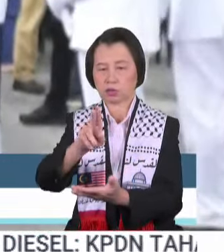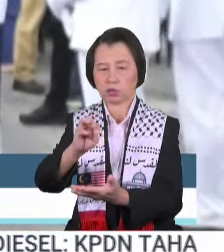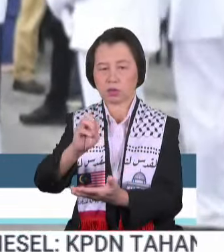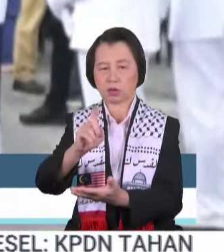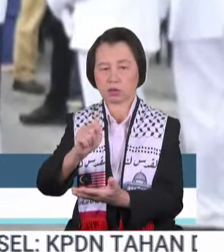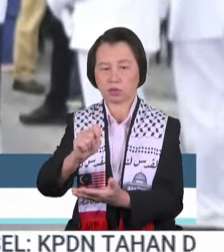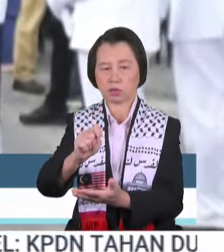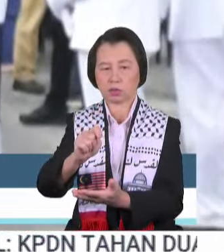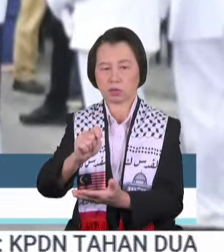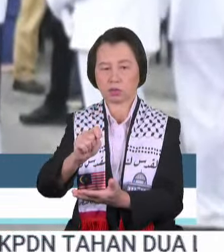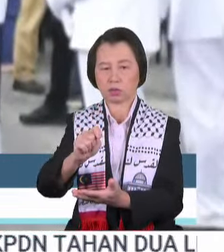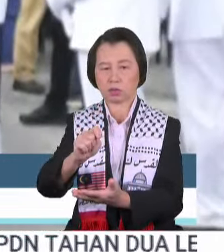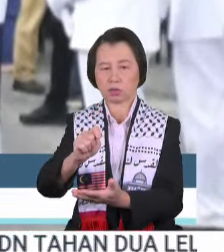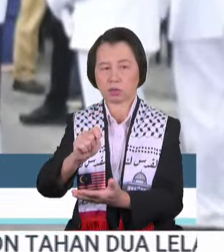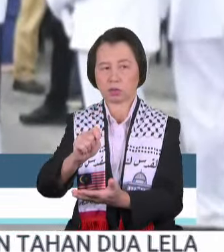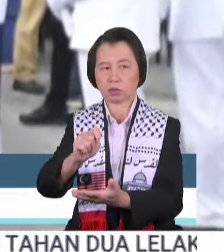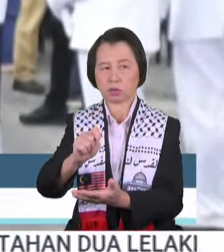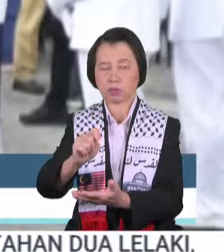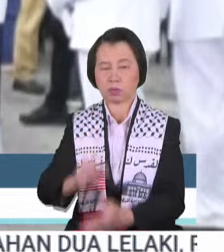serta